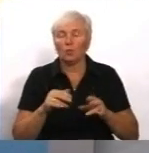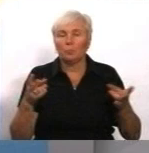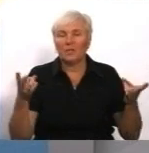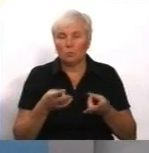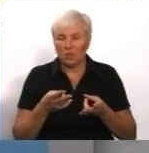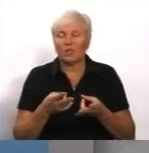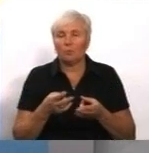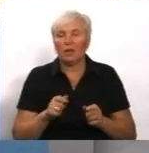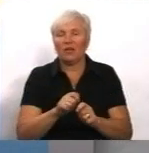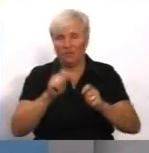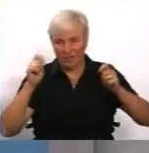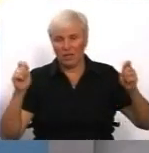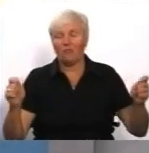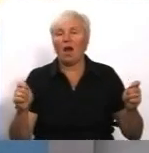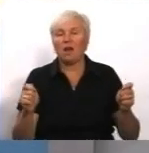відкривається